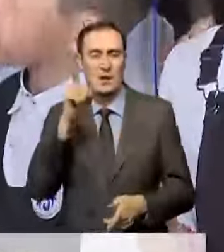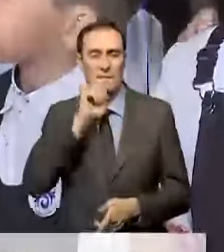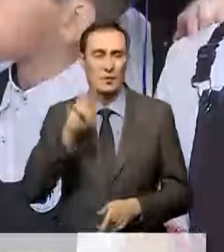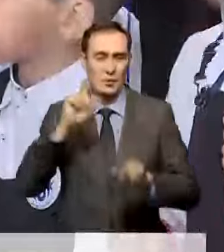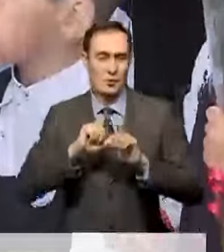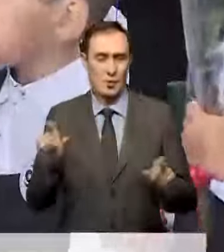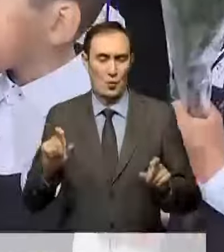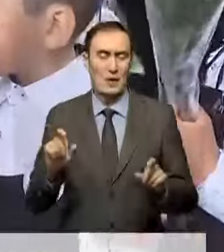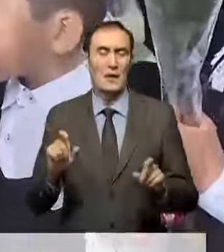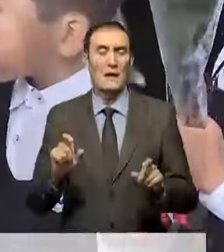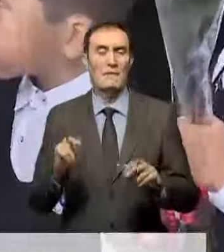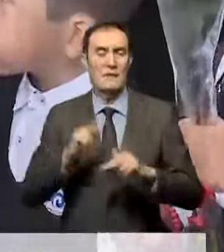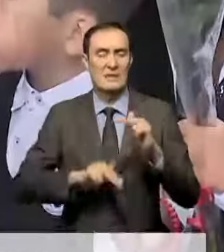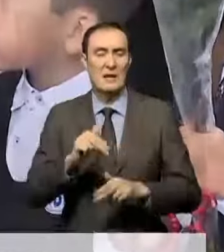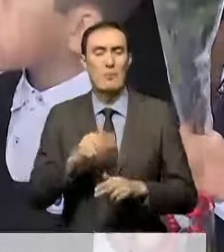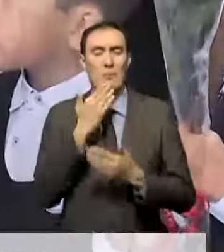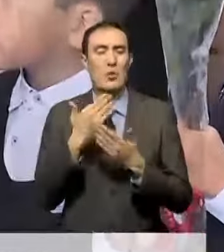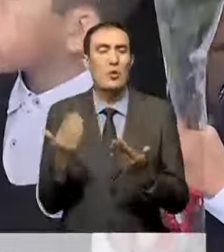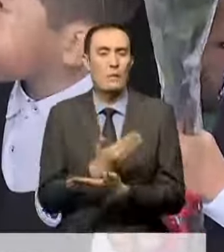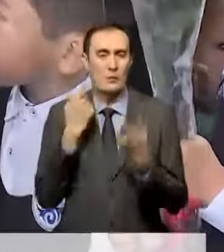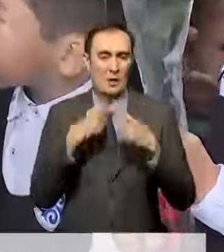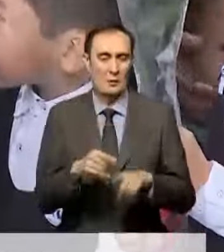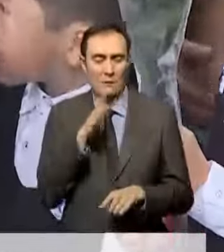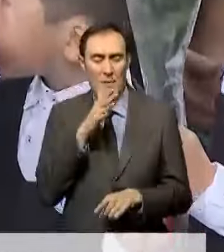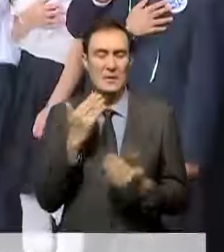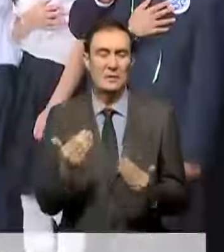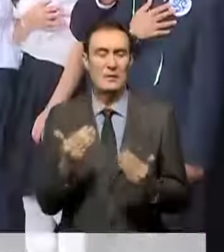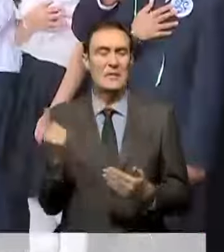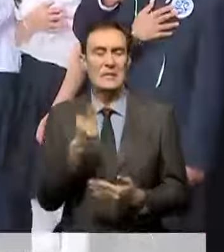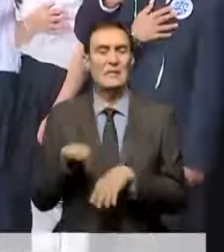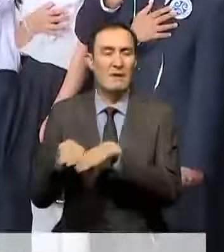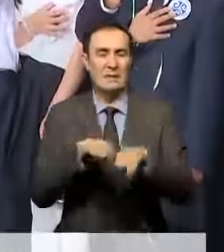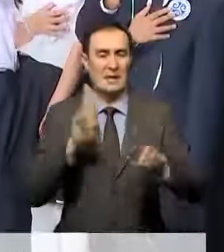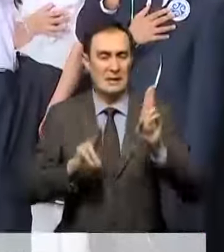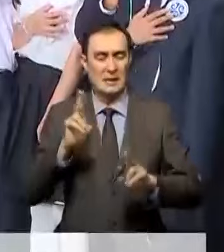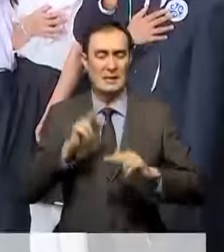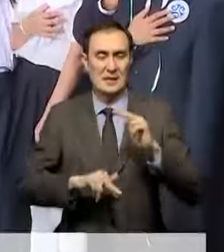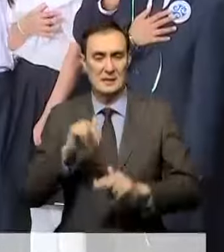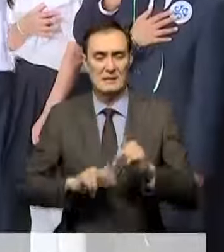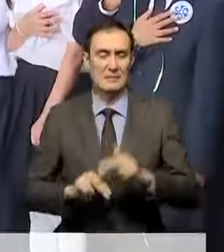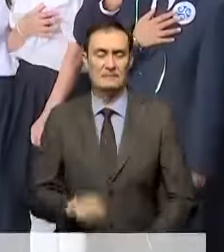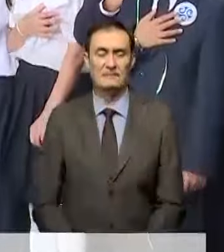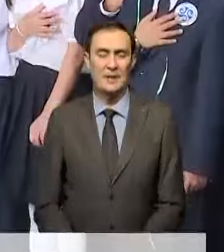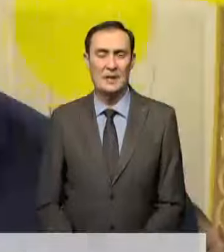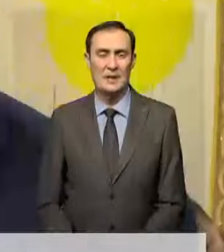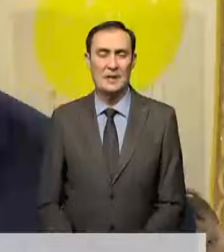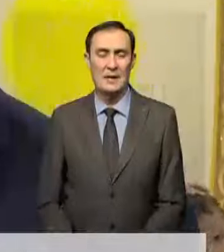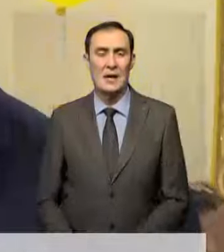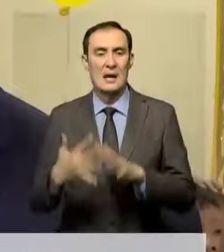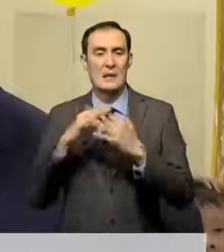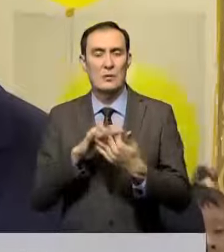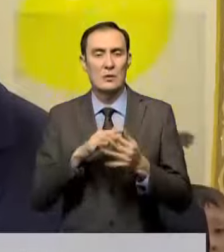комфортной школы-гимназии. Возвели ее по последнему слову техники с учетом единого стандарта строительства. Населенные